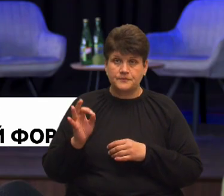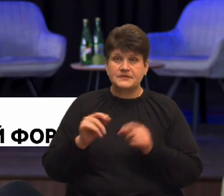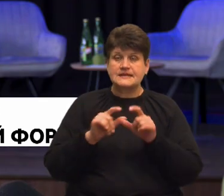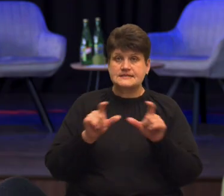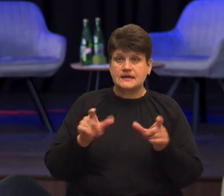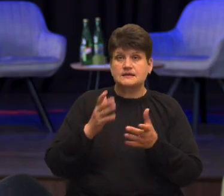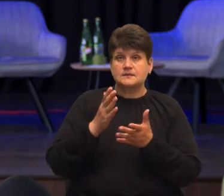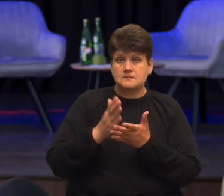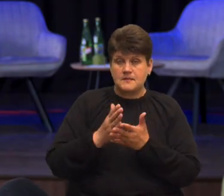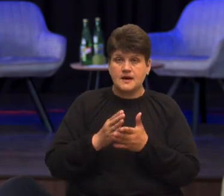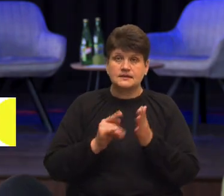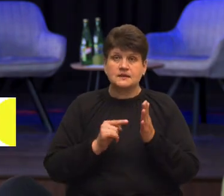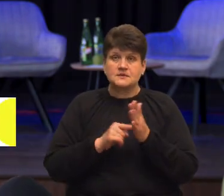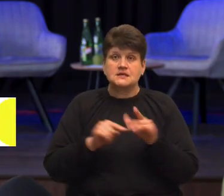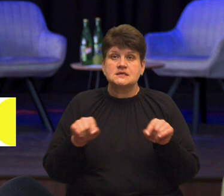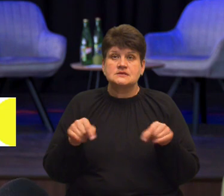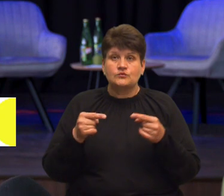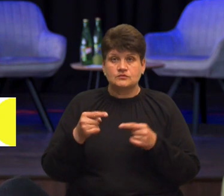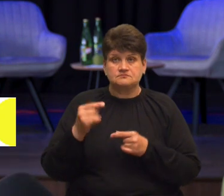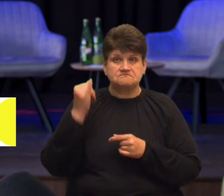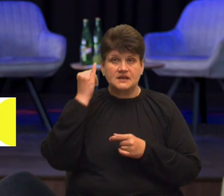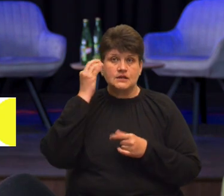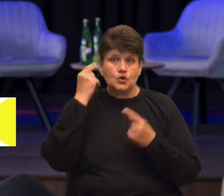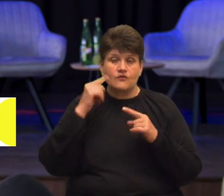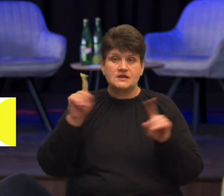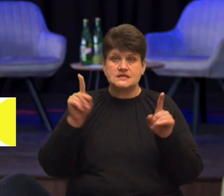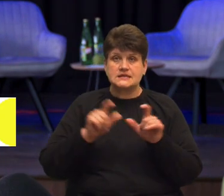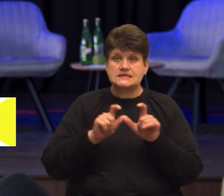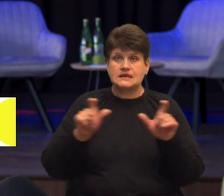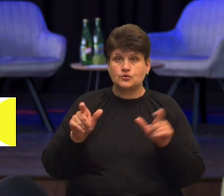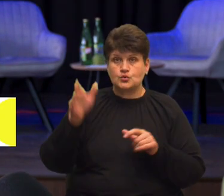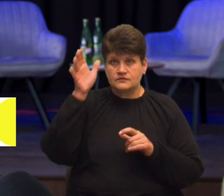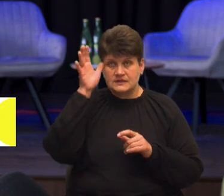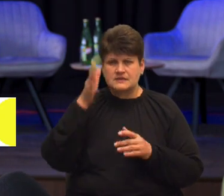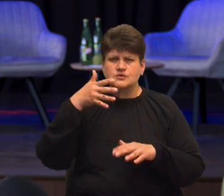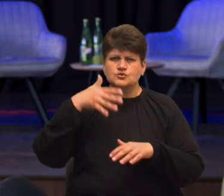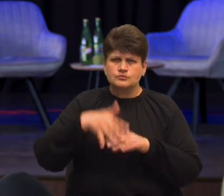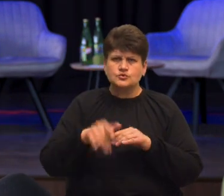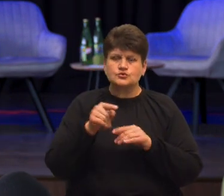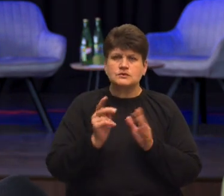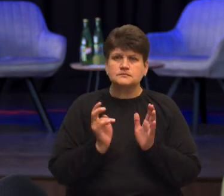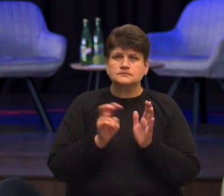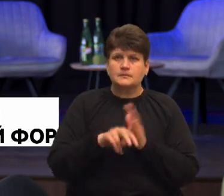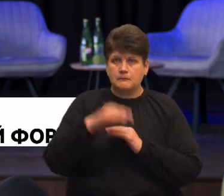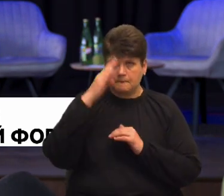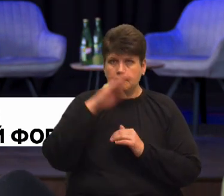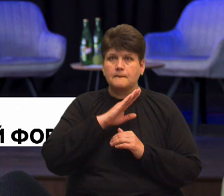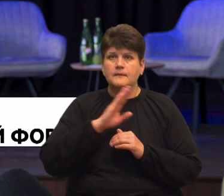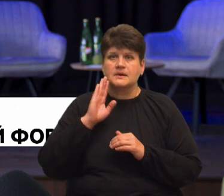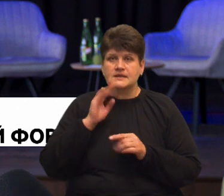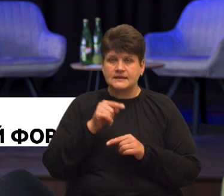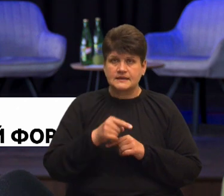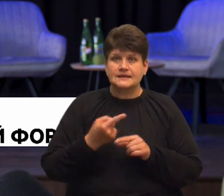створення інноваційного закладу освіти зрозуміло що сюди потягнулися і батьки Я думаю що цей